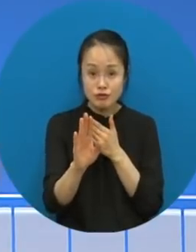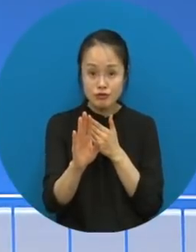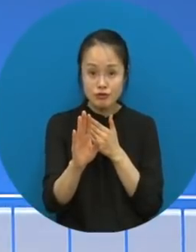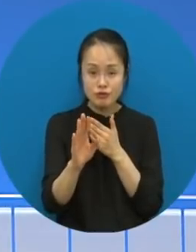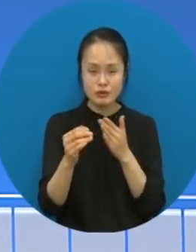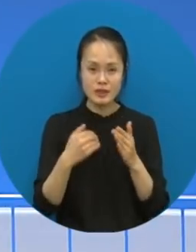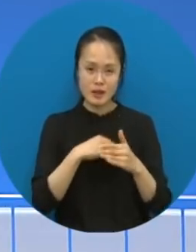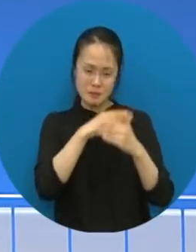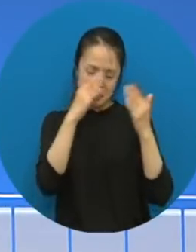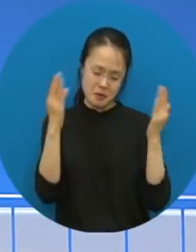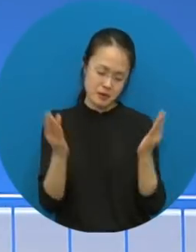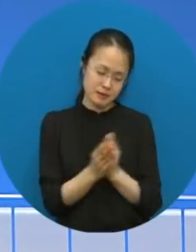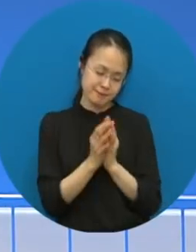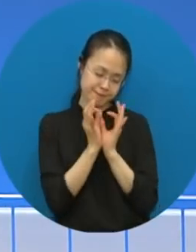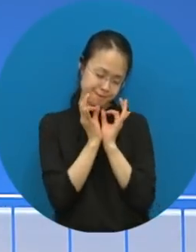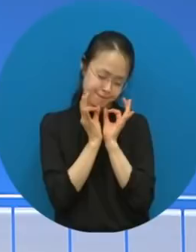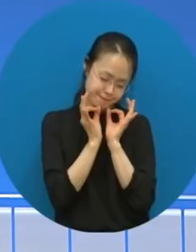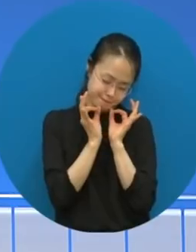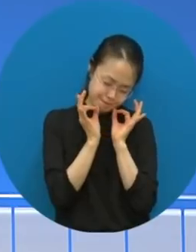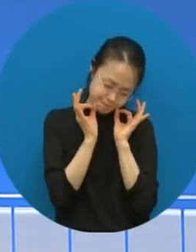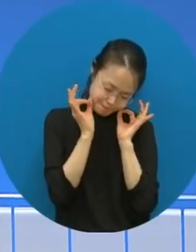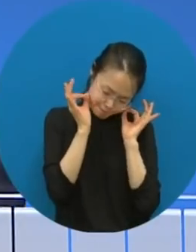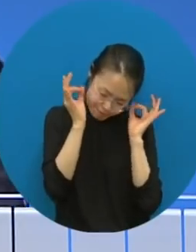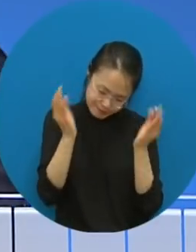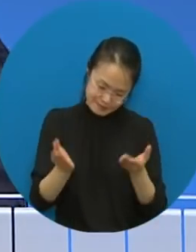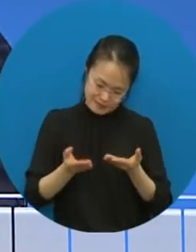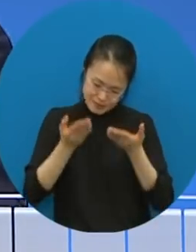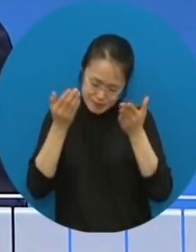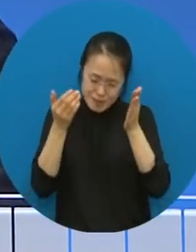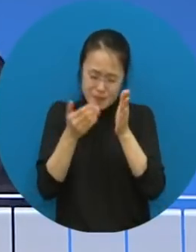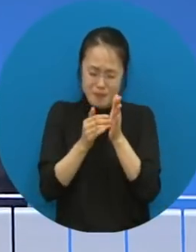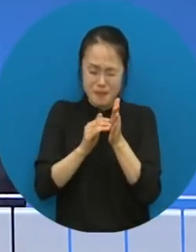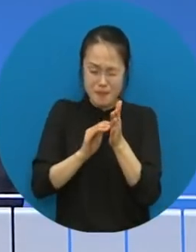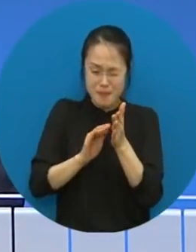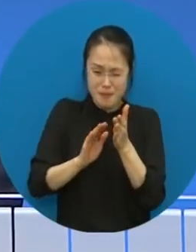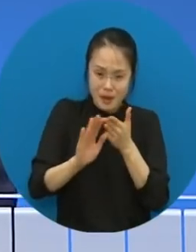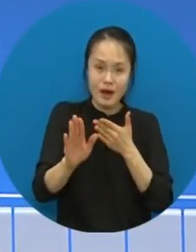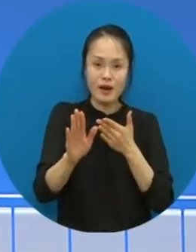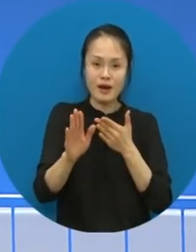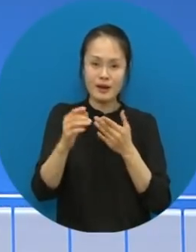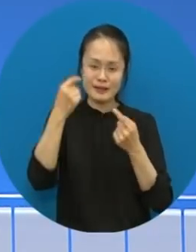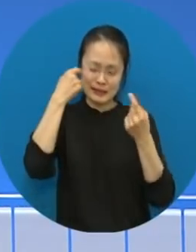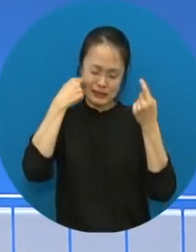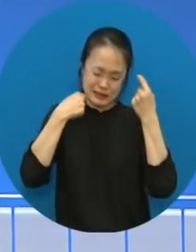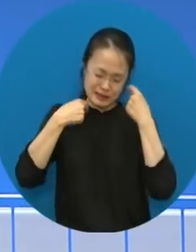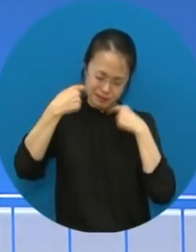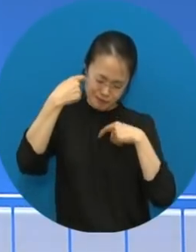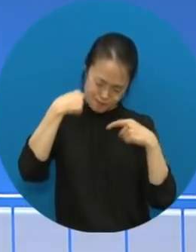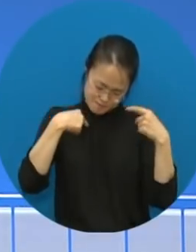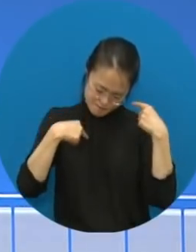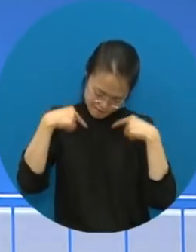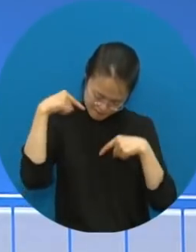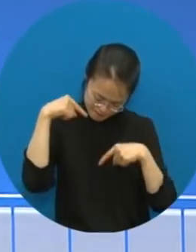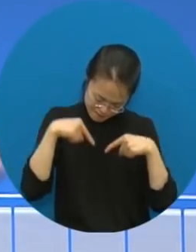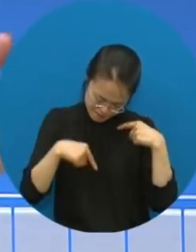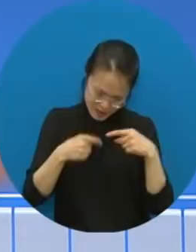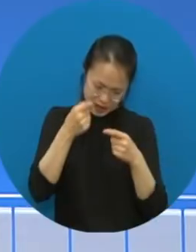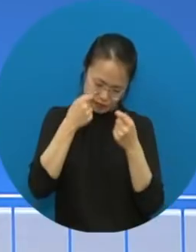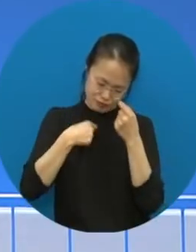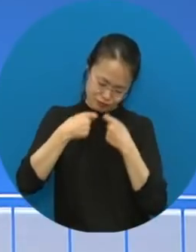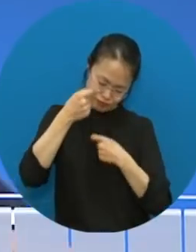다 드린 이후에, 마지막 땀이 다 떨어진 이후에, 마지막 눈물이